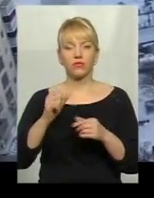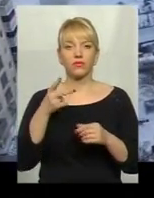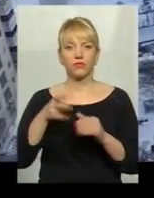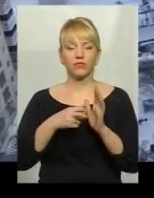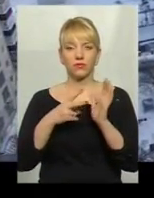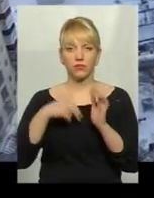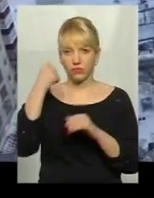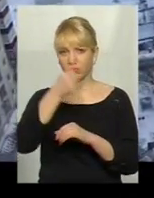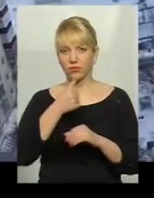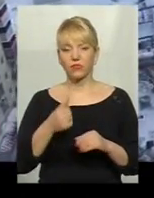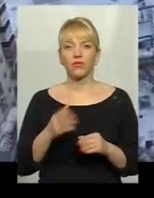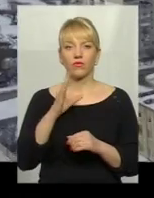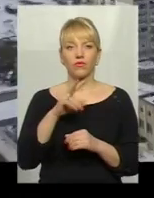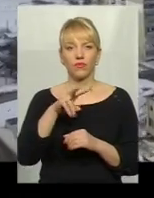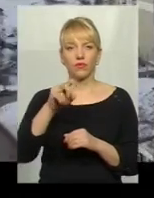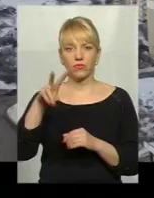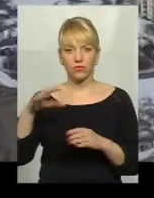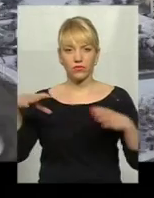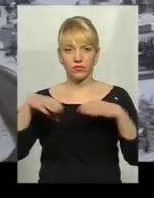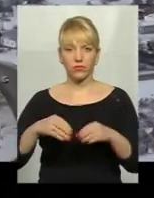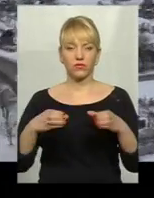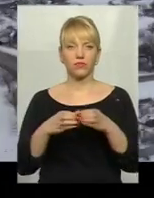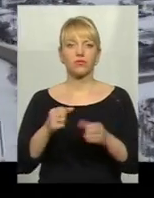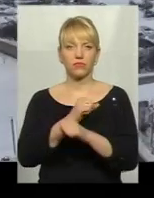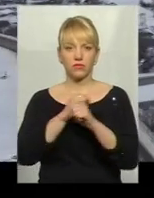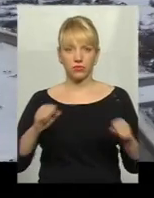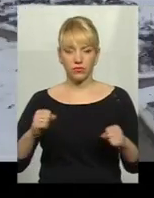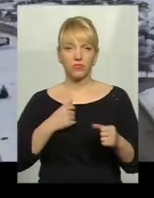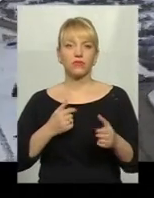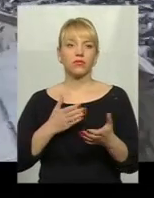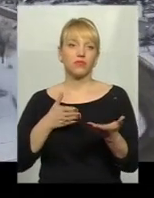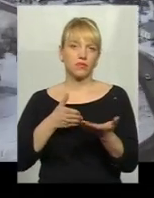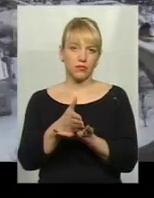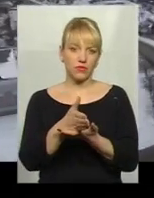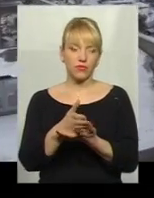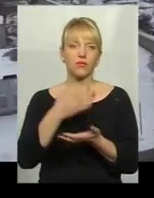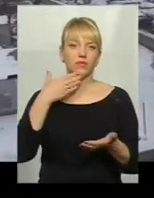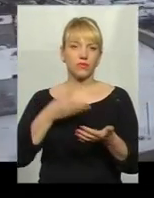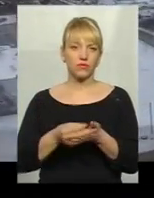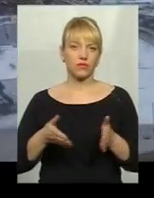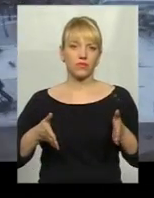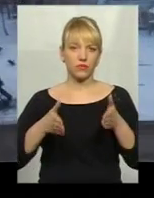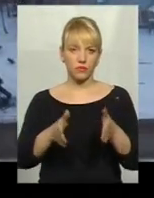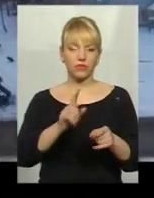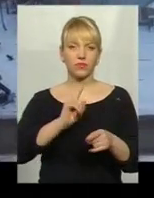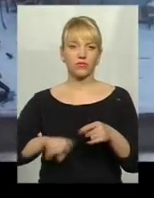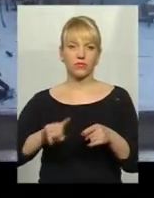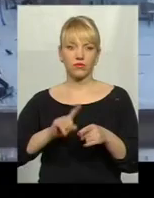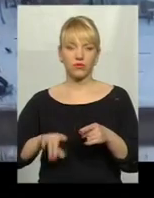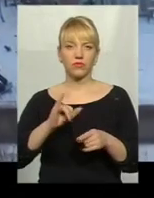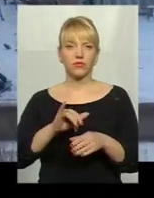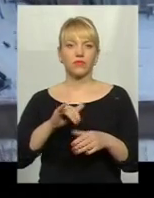об'єднана територіальна громада сміливо планує та цілеспрямовано прямує своїм шляхом прискореного